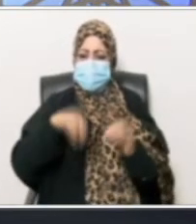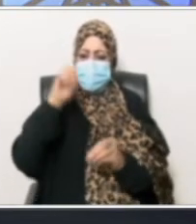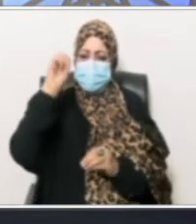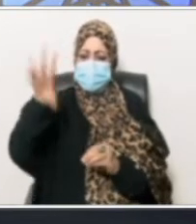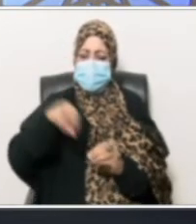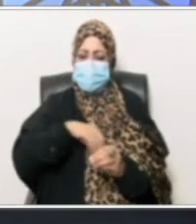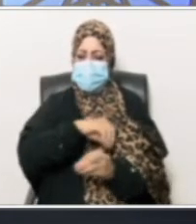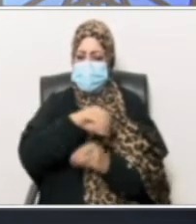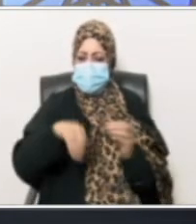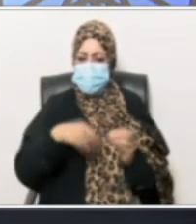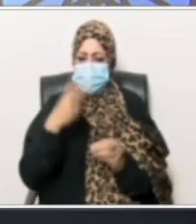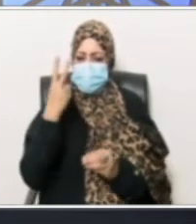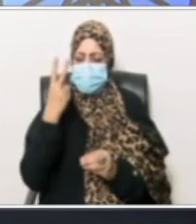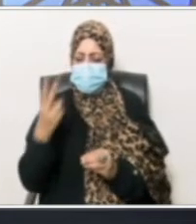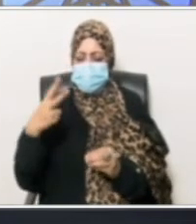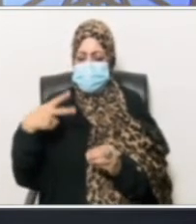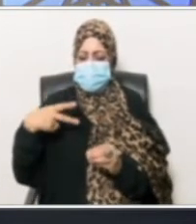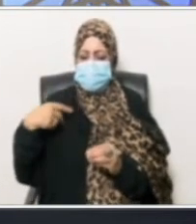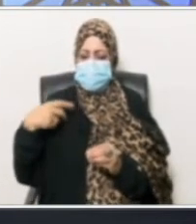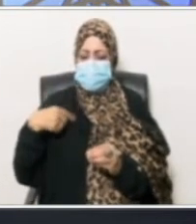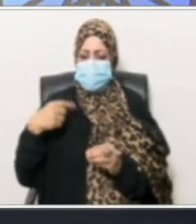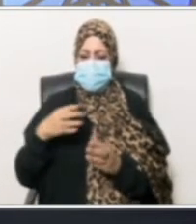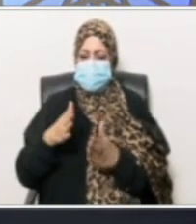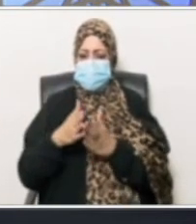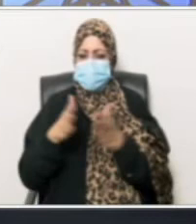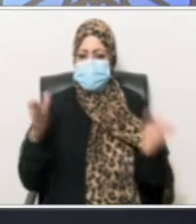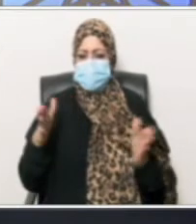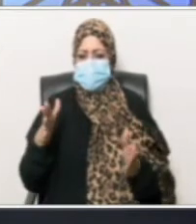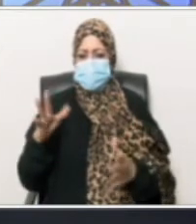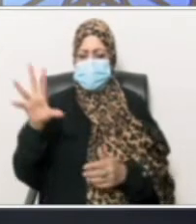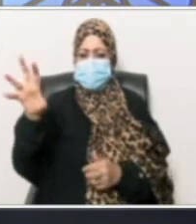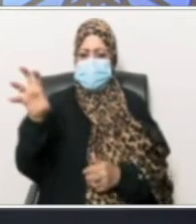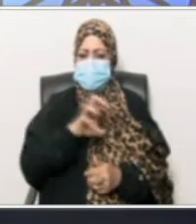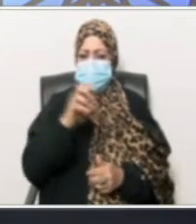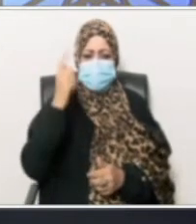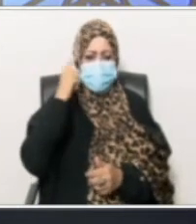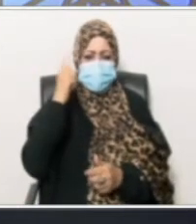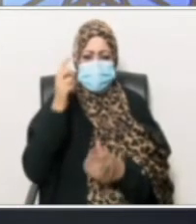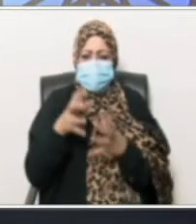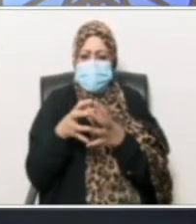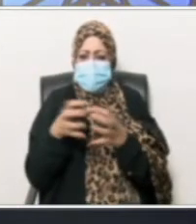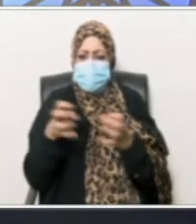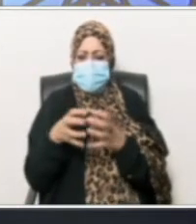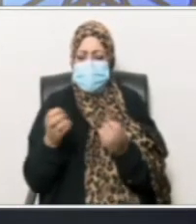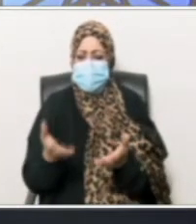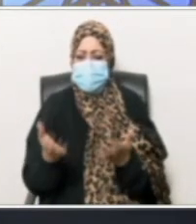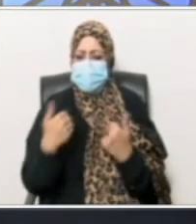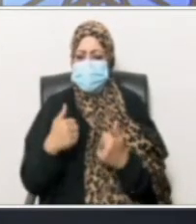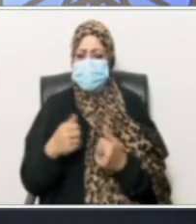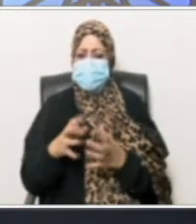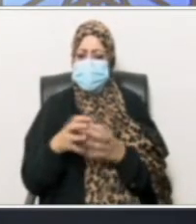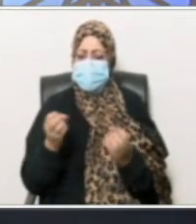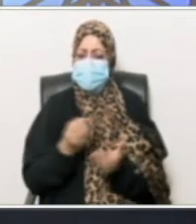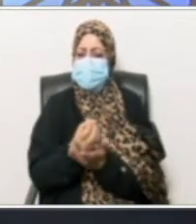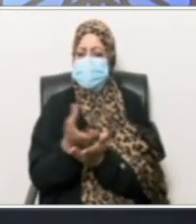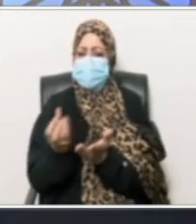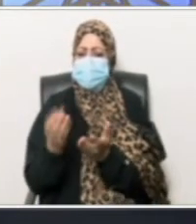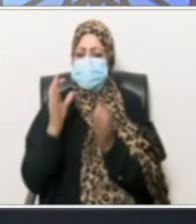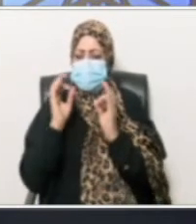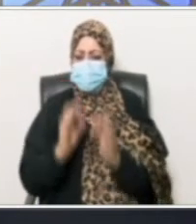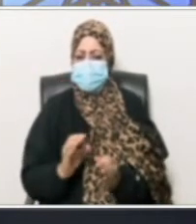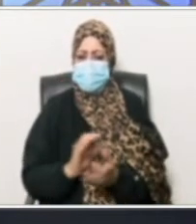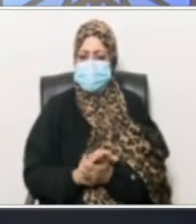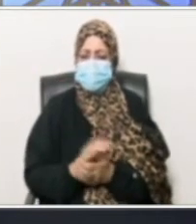نفعهما. هذه العبارة ما فهمتهاش بشرحها. هذا السؤال الأول. السؤال